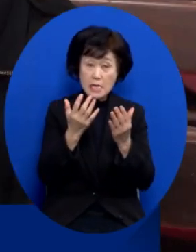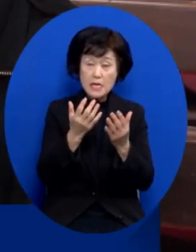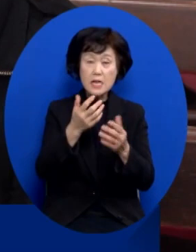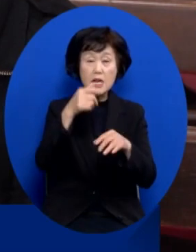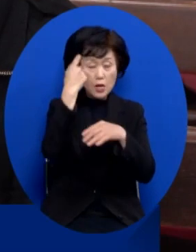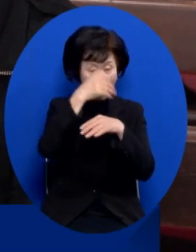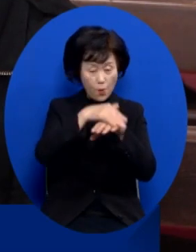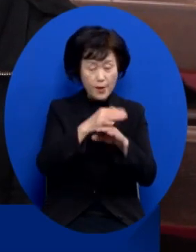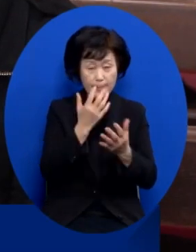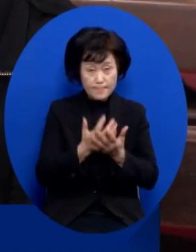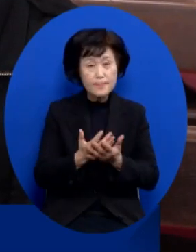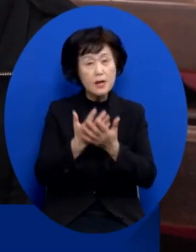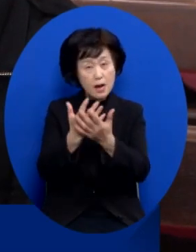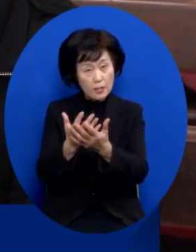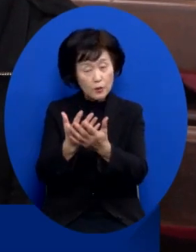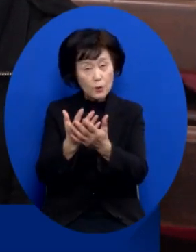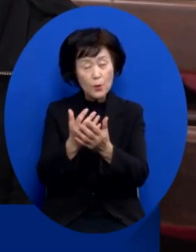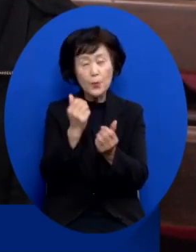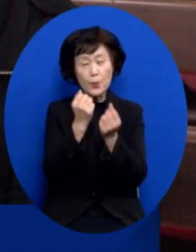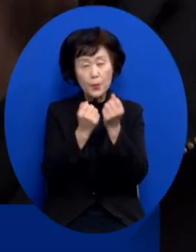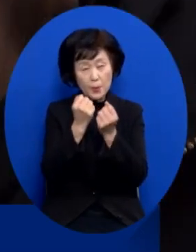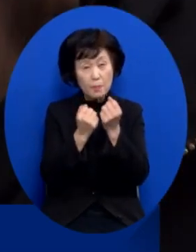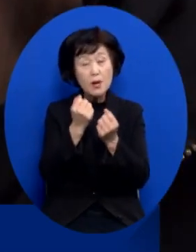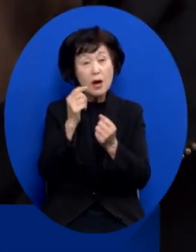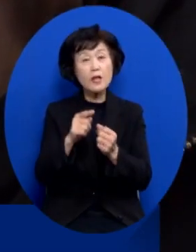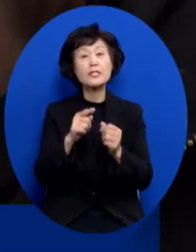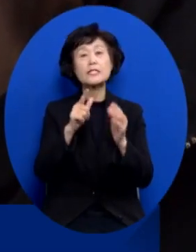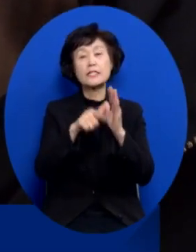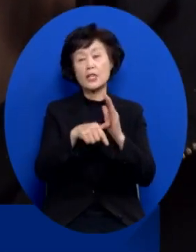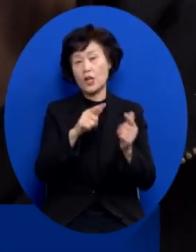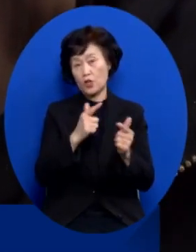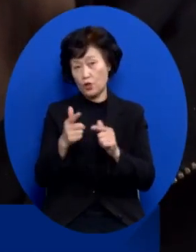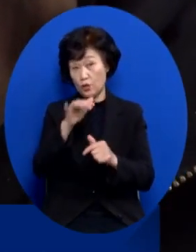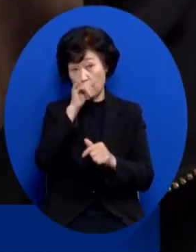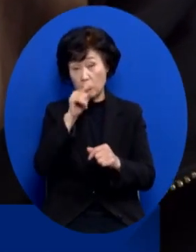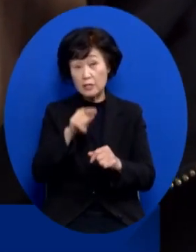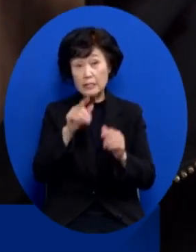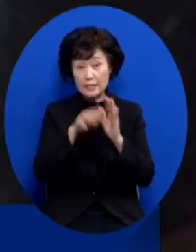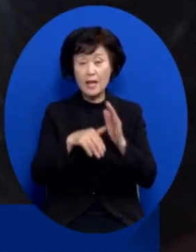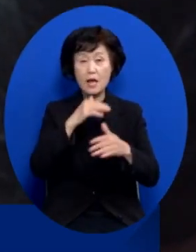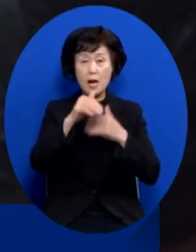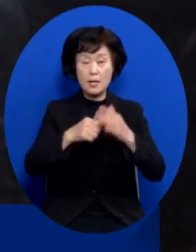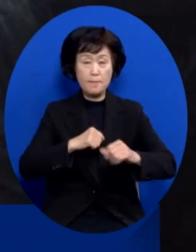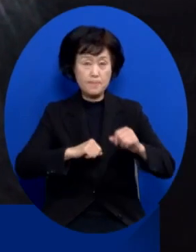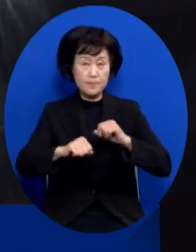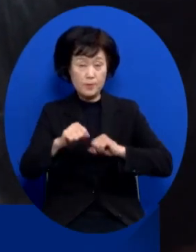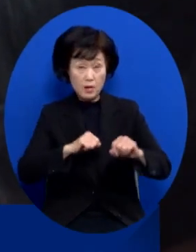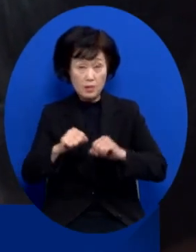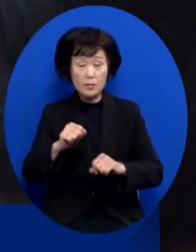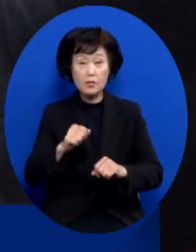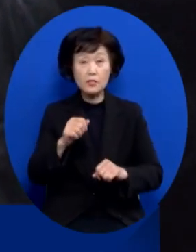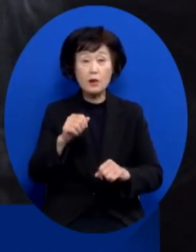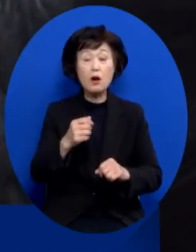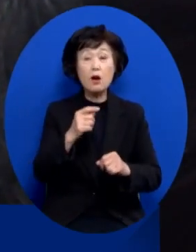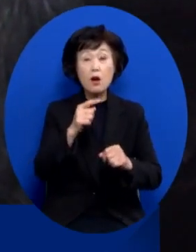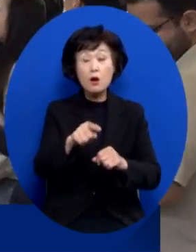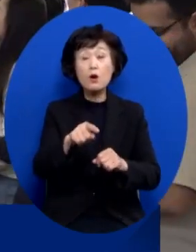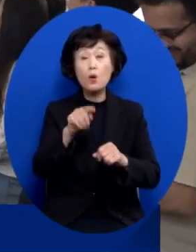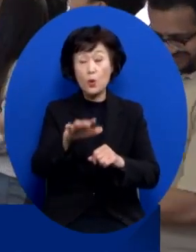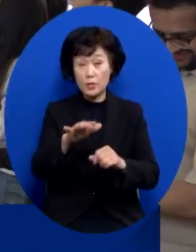갔습니다. 그분들을 설득을 하는 시간이 있었어요. 근데 그때 하나님께서 일하셔서 그분들이 제 의견을